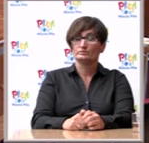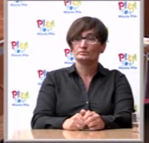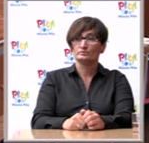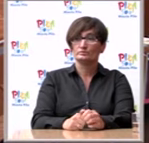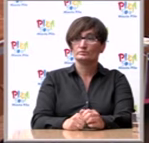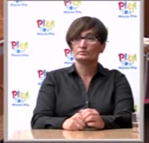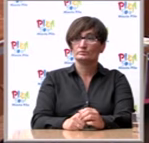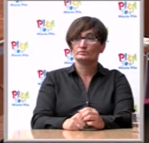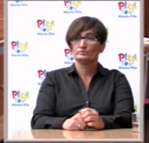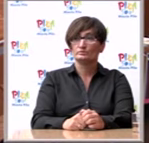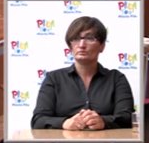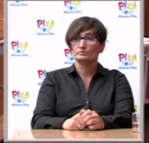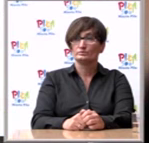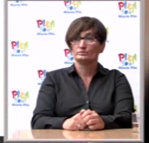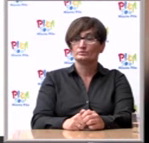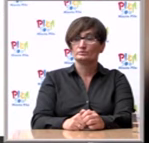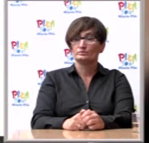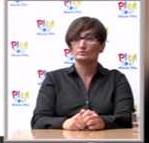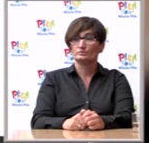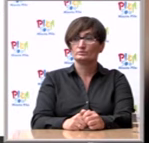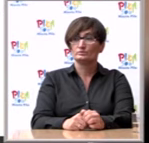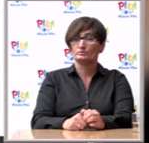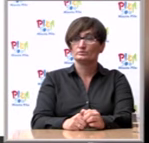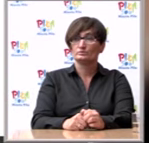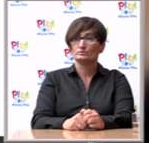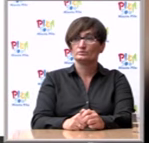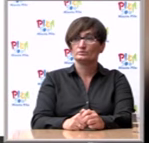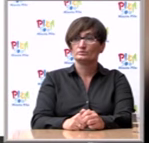przeciw? Dziękuję. Kto się wstrzymał? Dziękuję.